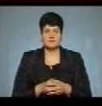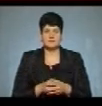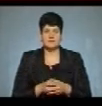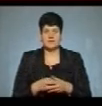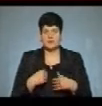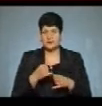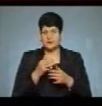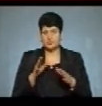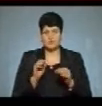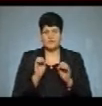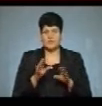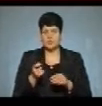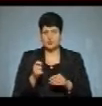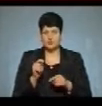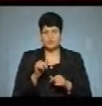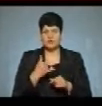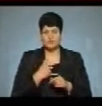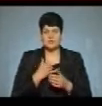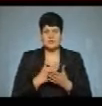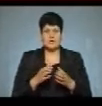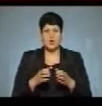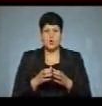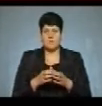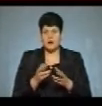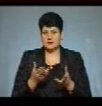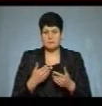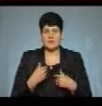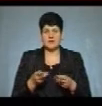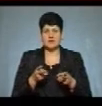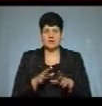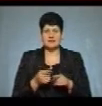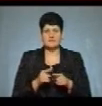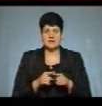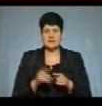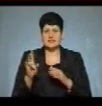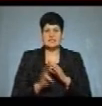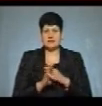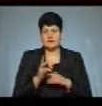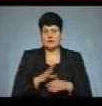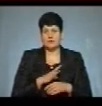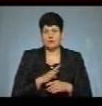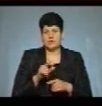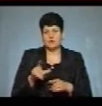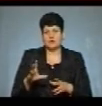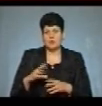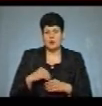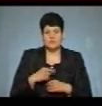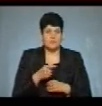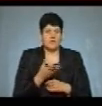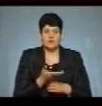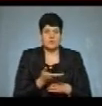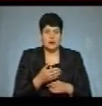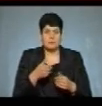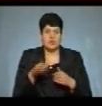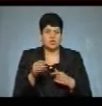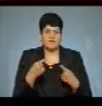Я не можу їм передати ключі, тому що в нас є громада, розумієте? Ми лишилися в тій церкві, які були, ті люди, що зі мною, а вони, значить, перейшли